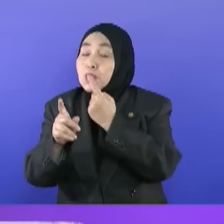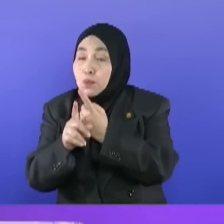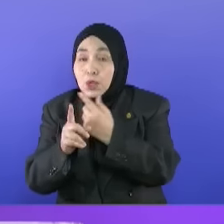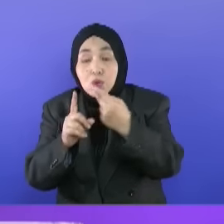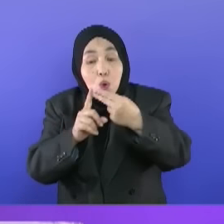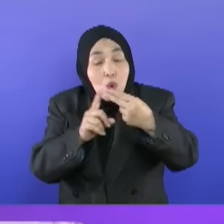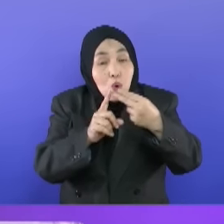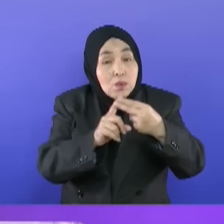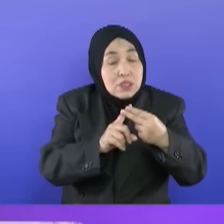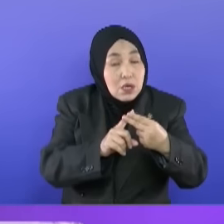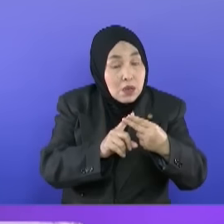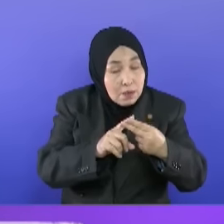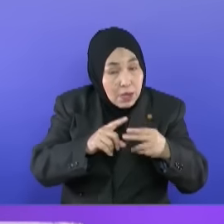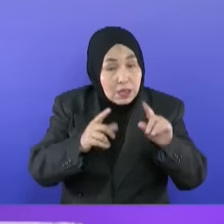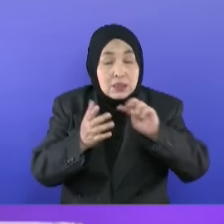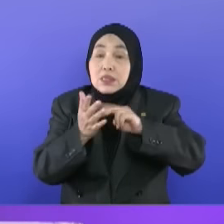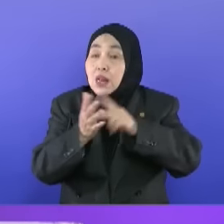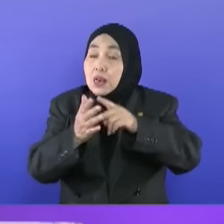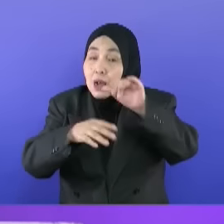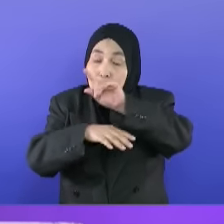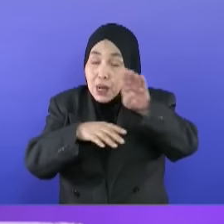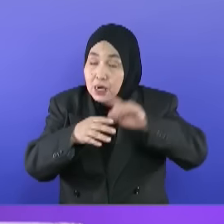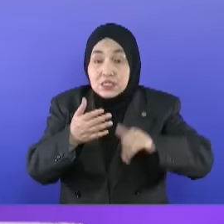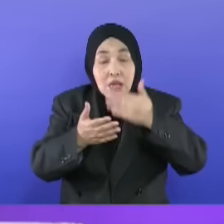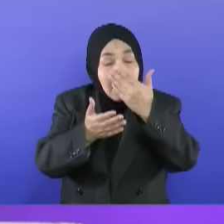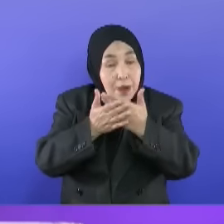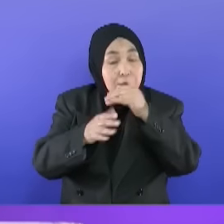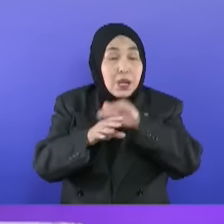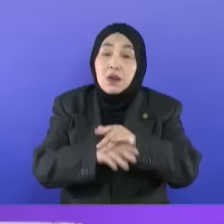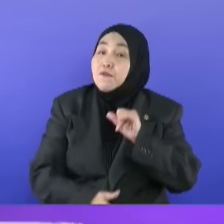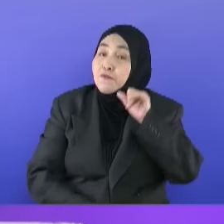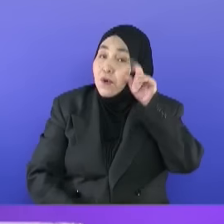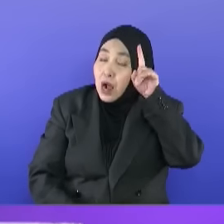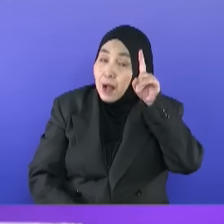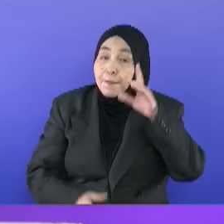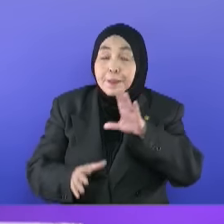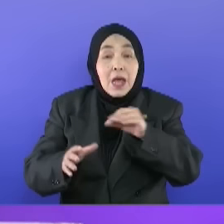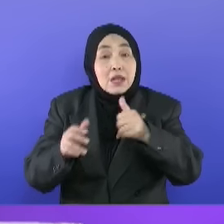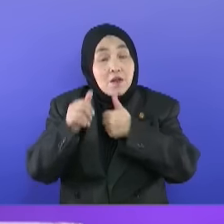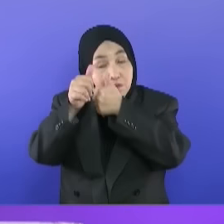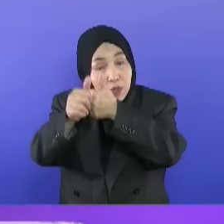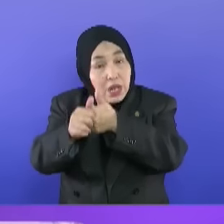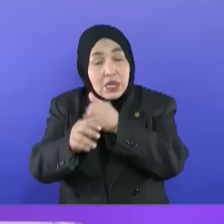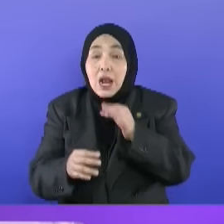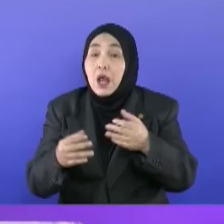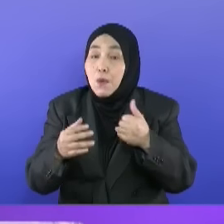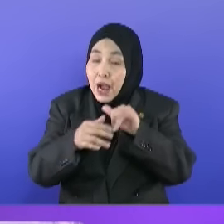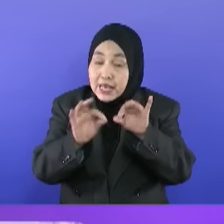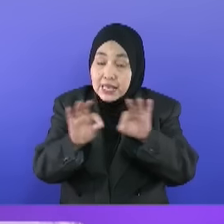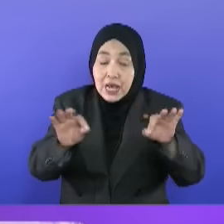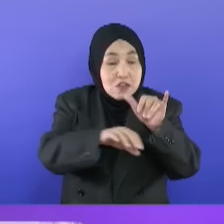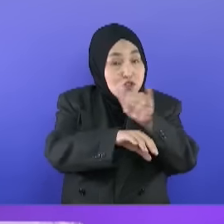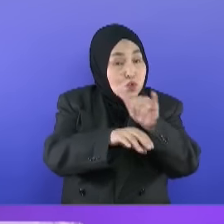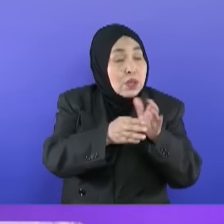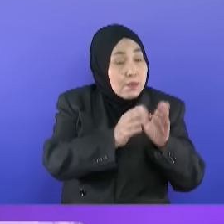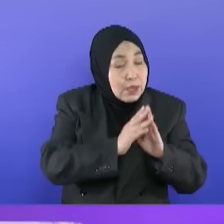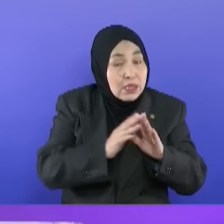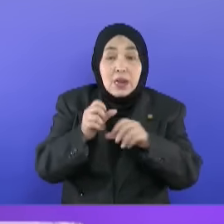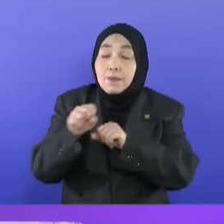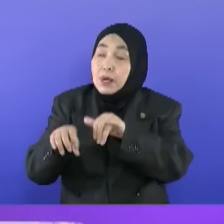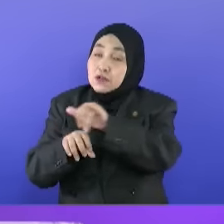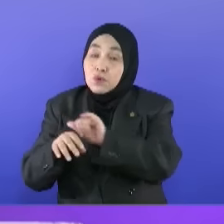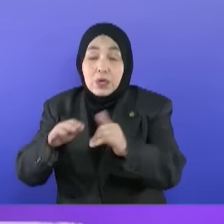hurufnya, makhrajnya sampailah diikuti dengan fahamnya, diikuti dengan kalau ayat syurga dia minta dapat